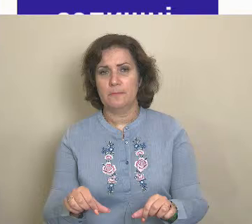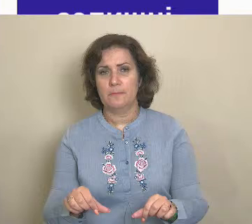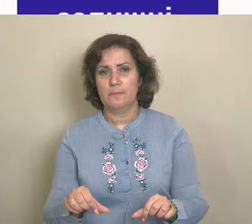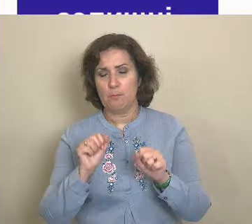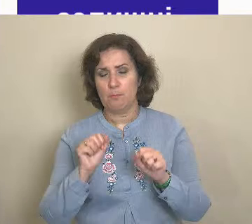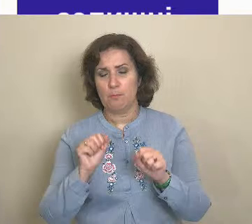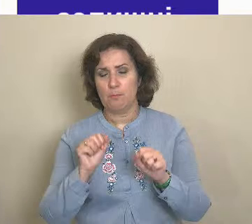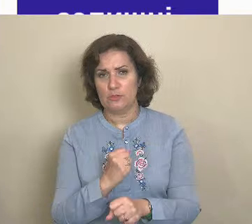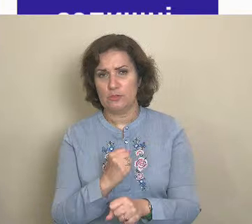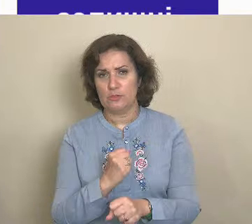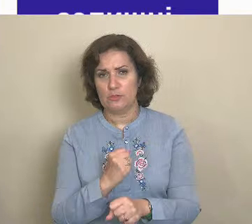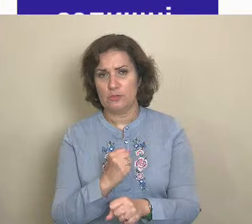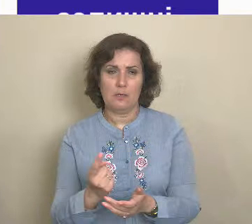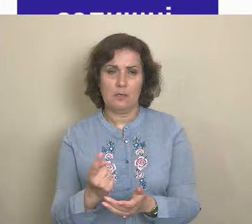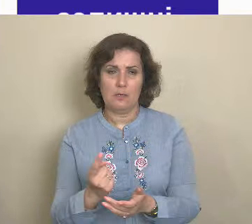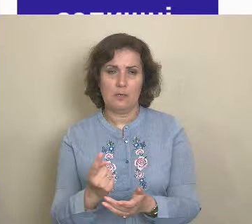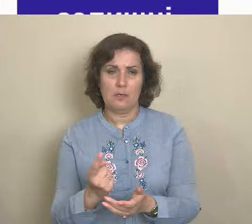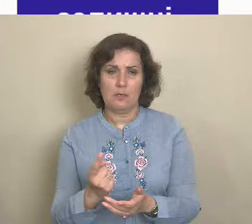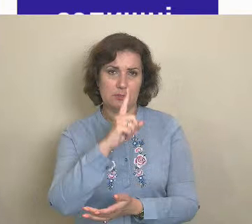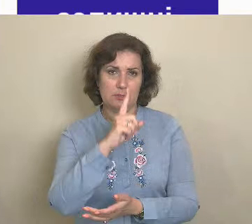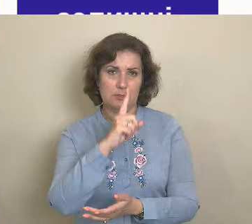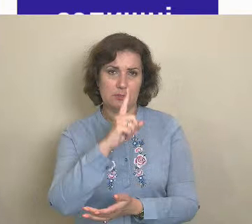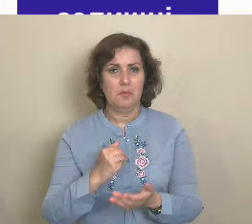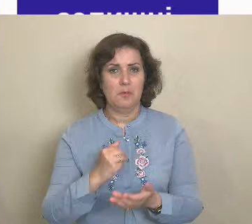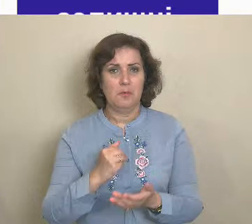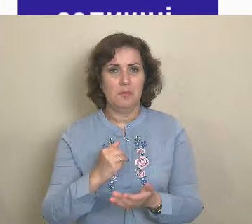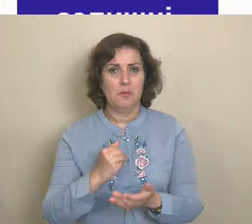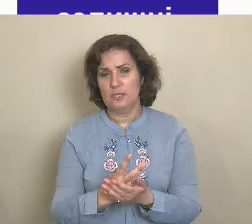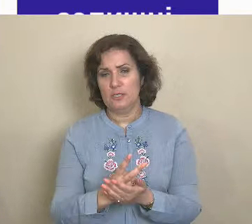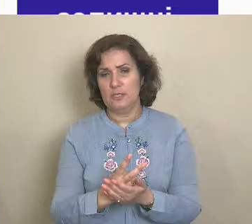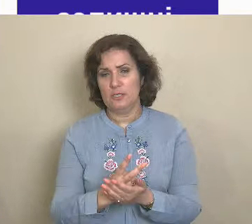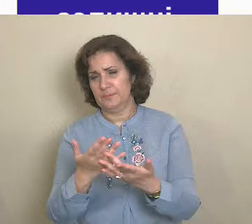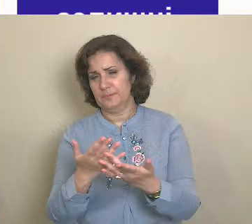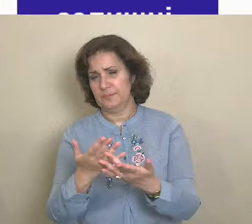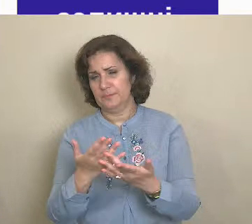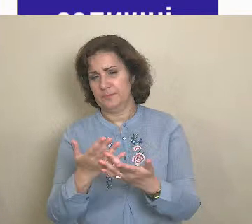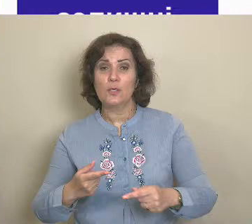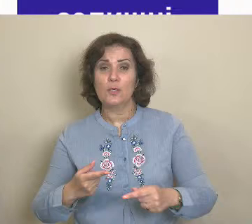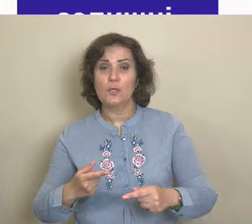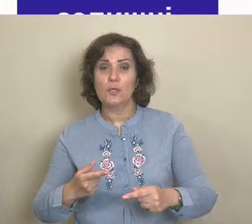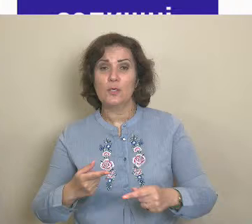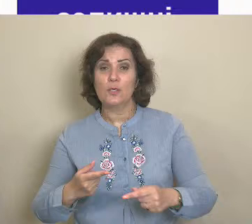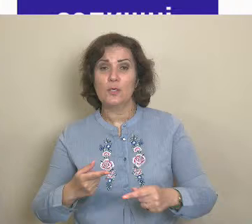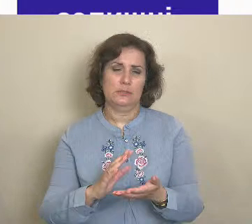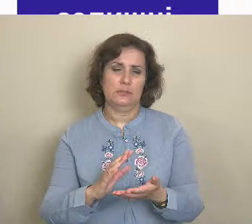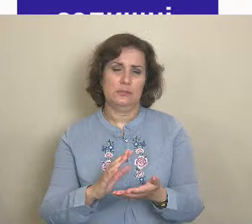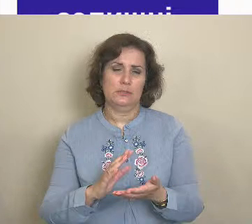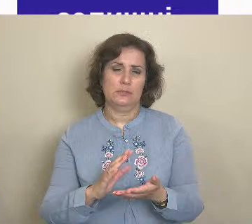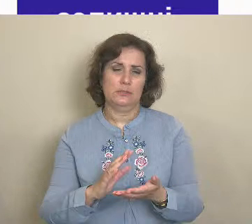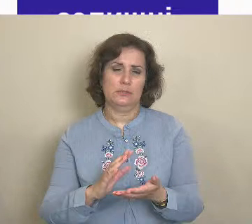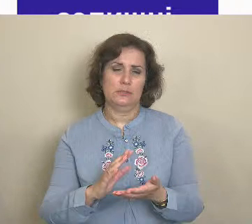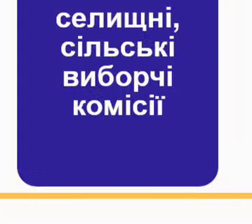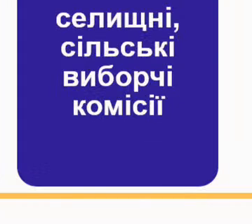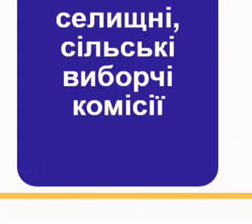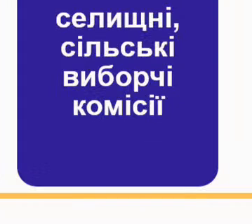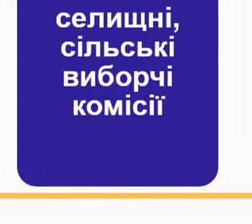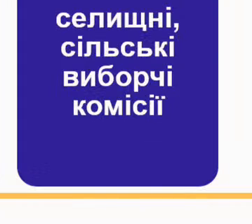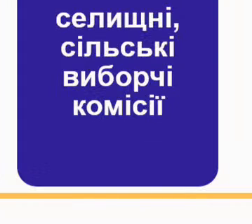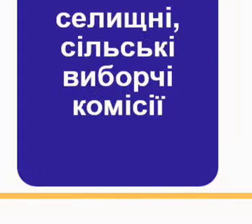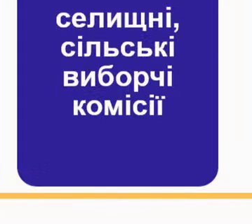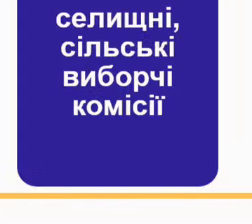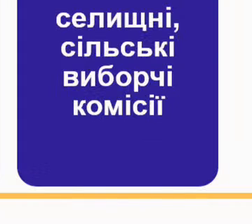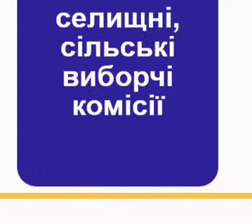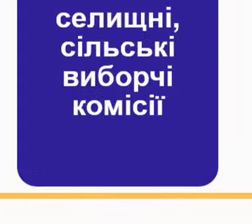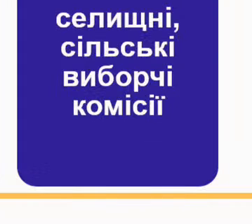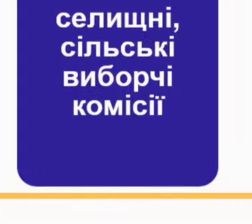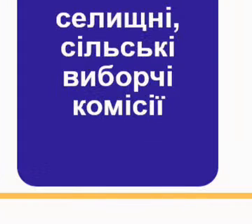then TSC can непередбачене чергування і так далі. once То тут є per певні складнощі, month. які мали би бути There врегульовані should be some на elements that should